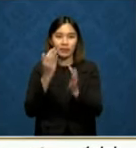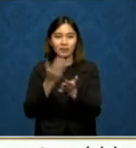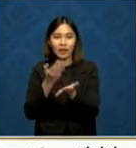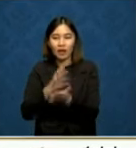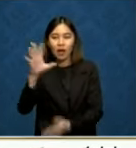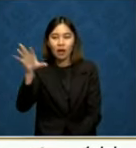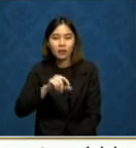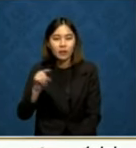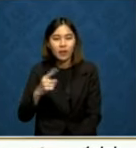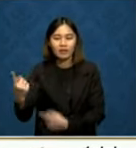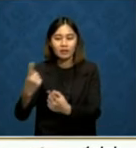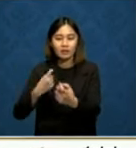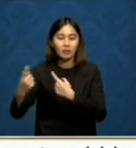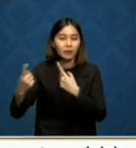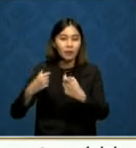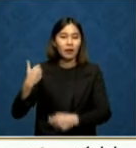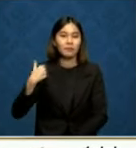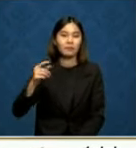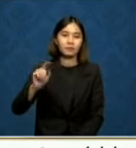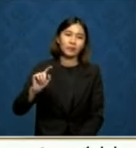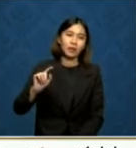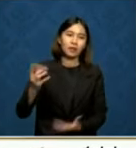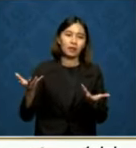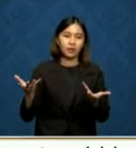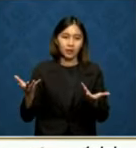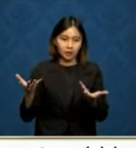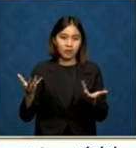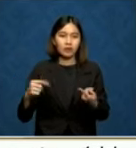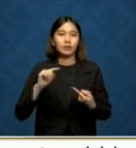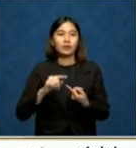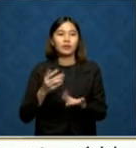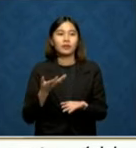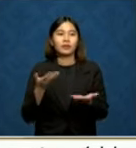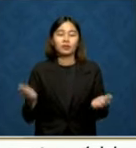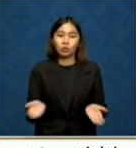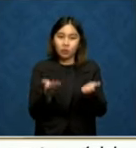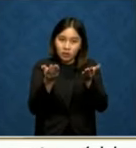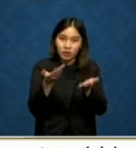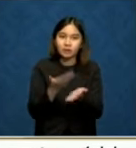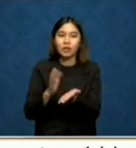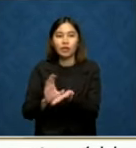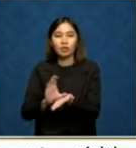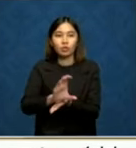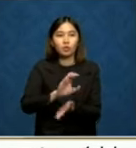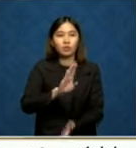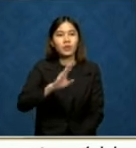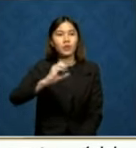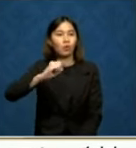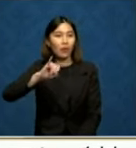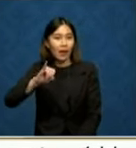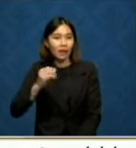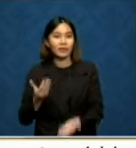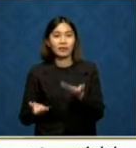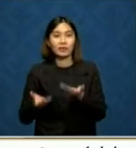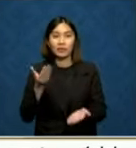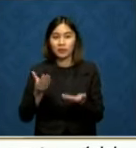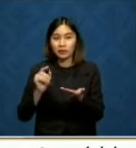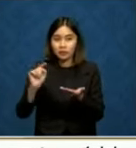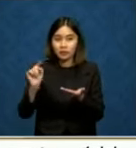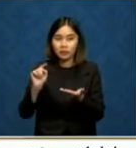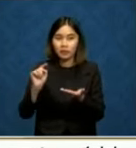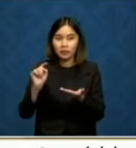นที่มาที่ท่านถาบนะไม่ว่าจะเป็นการส่งเสริม spraying B.O.I.หรือการ